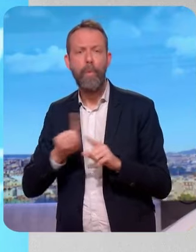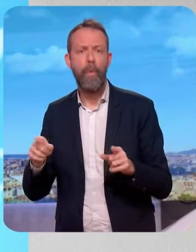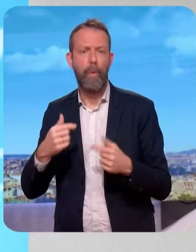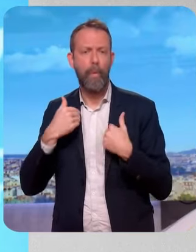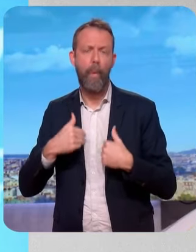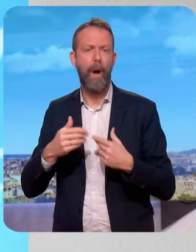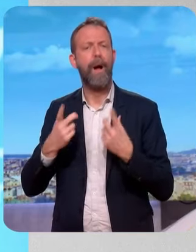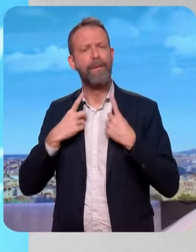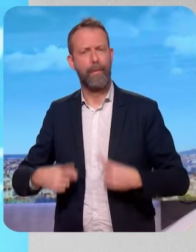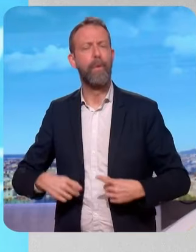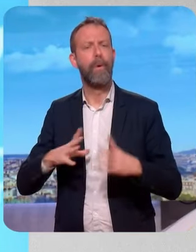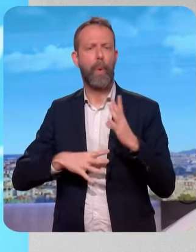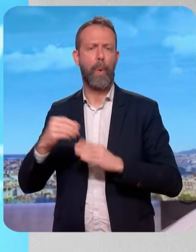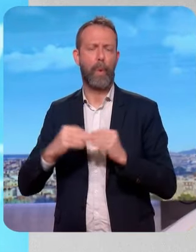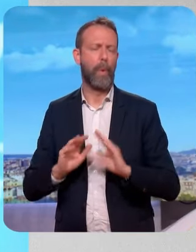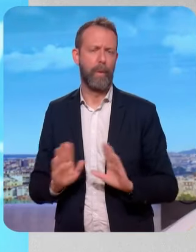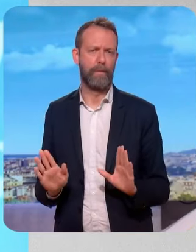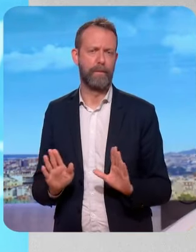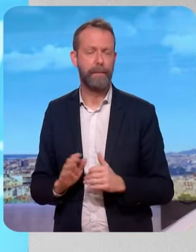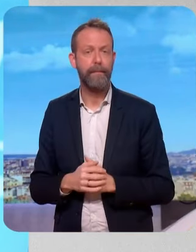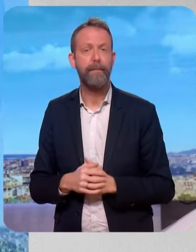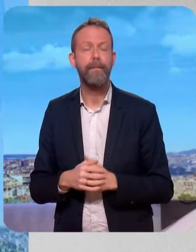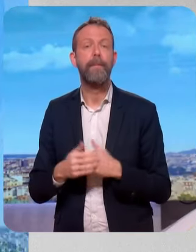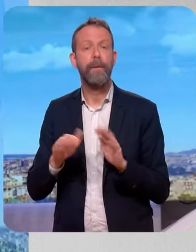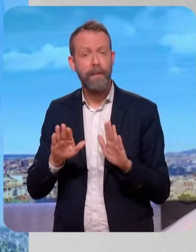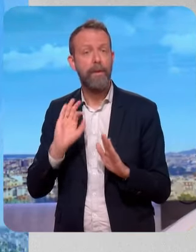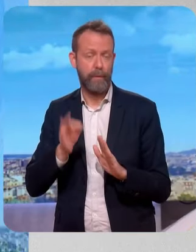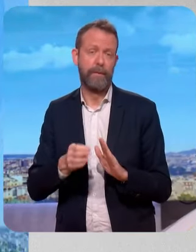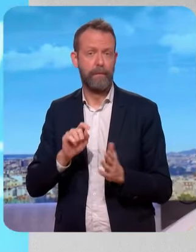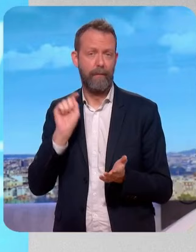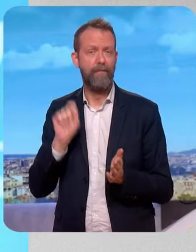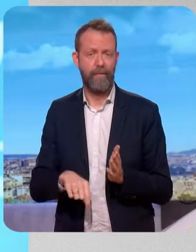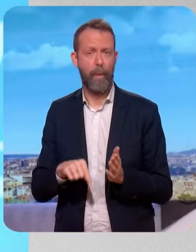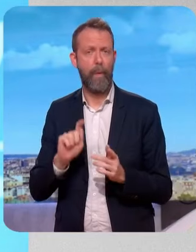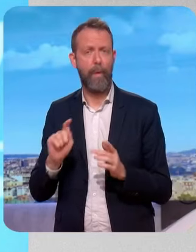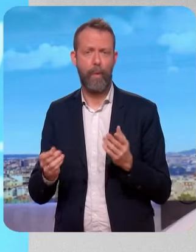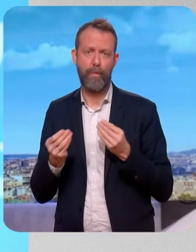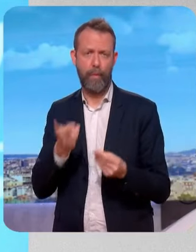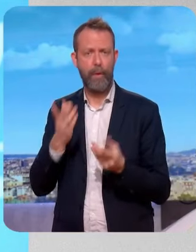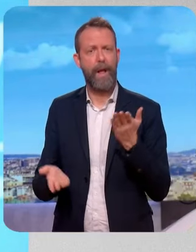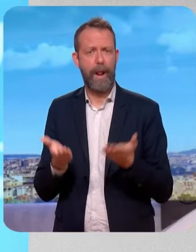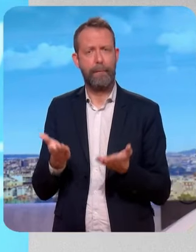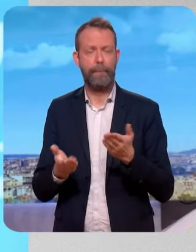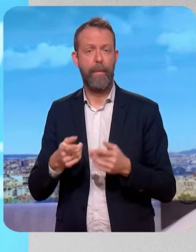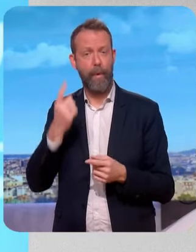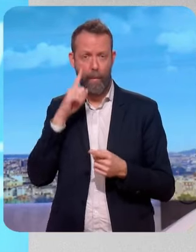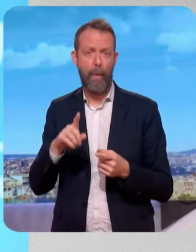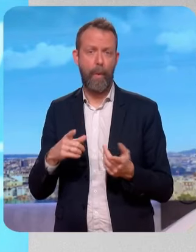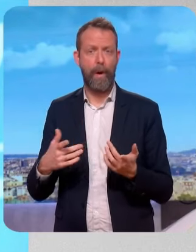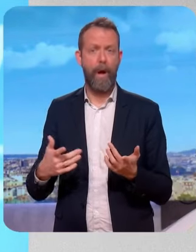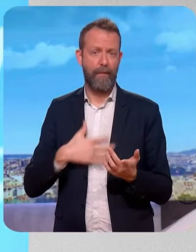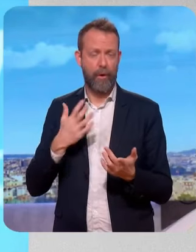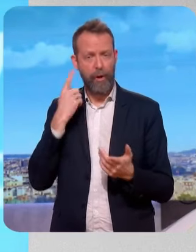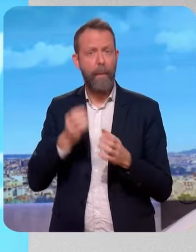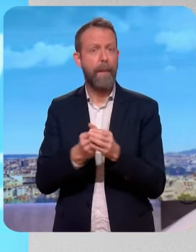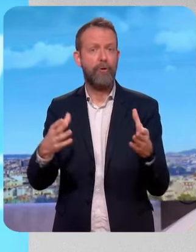Je suis un parlementaire heureux et un député heureux, donc pas de souci. Mais par contre, oui, il va falloir qu'on rééquilibre, ne serait-ce que pour l'intérêt de la majorité, parce que si on